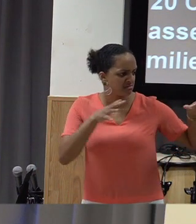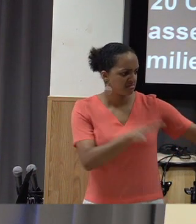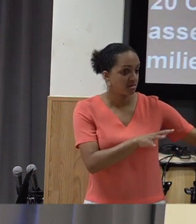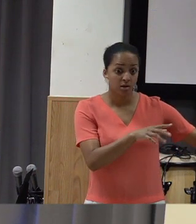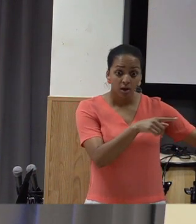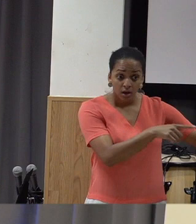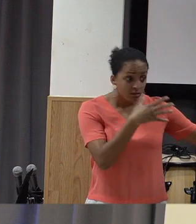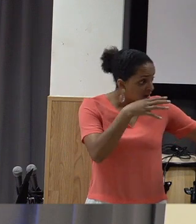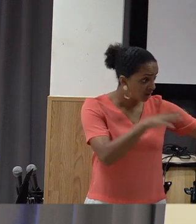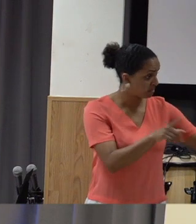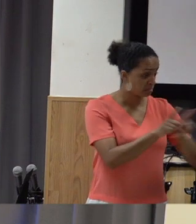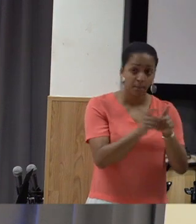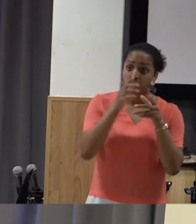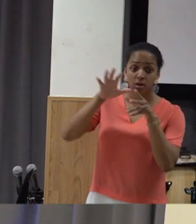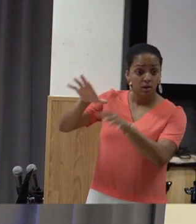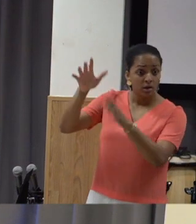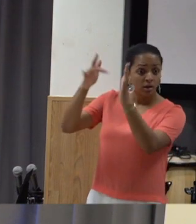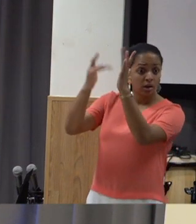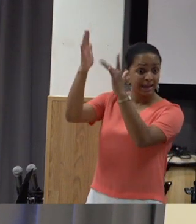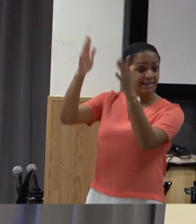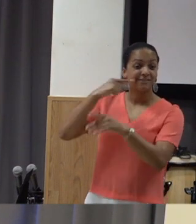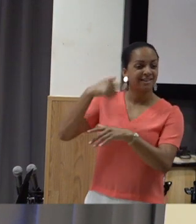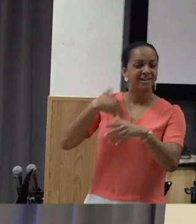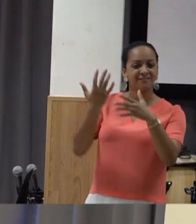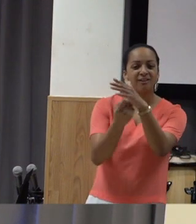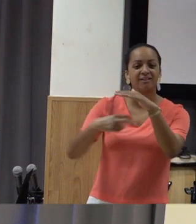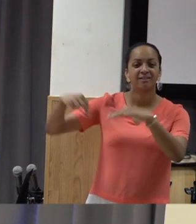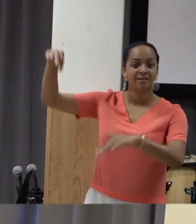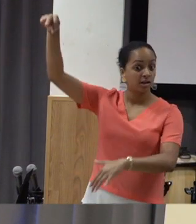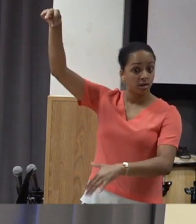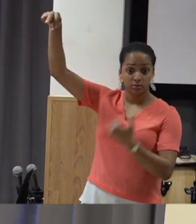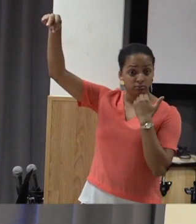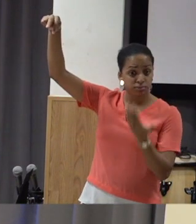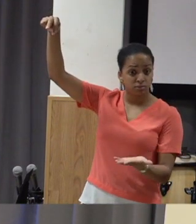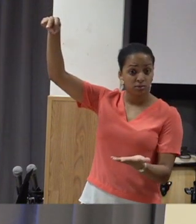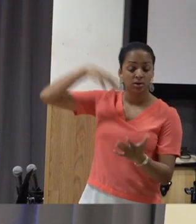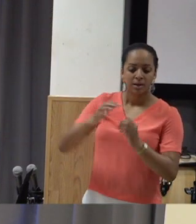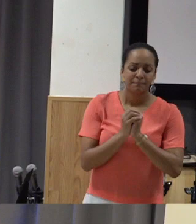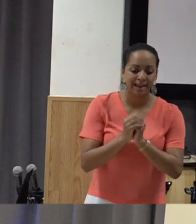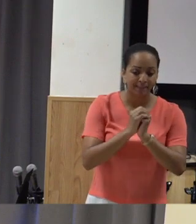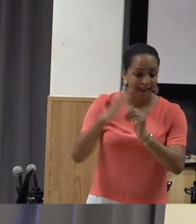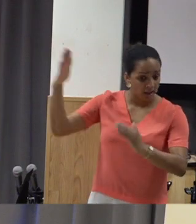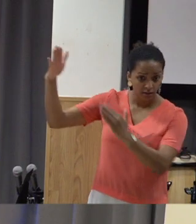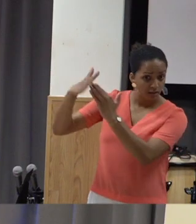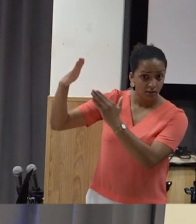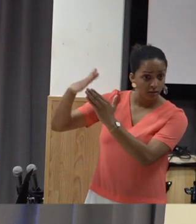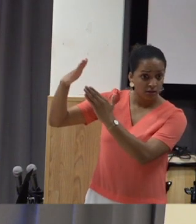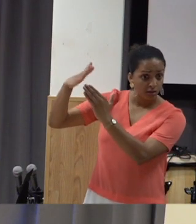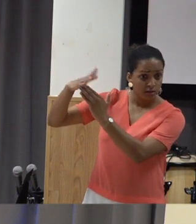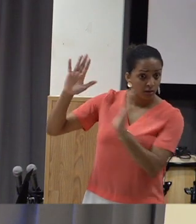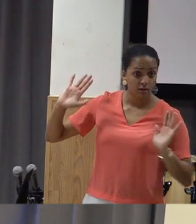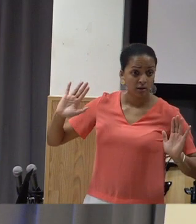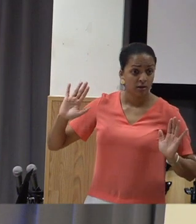Christ. Alors le ciel sera fermé pour lui et ses prières seront une vanité. Pour que Jésus soit avec